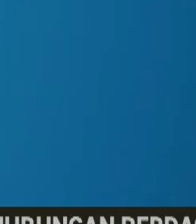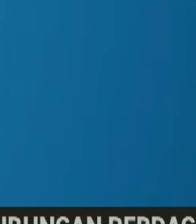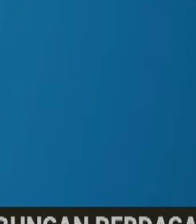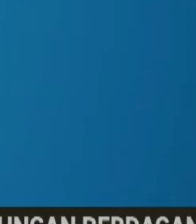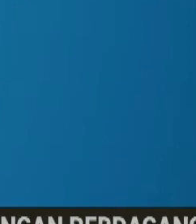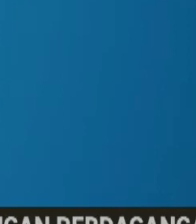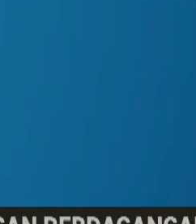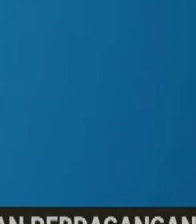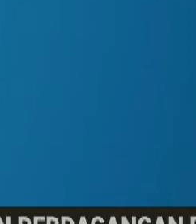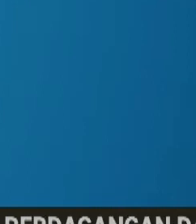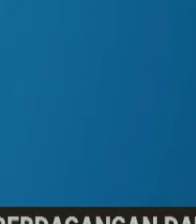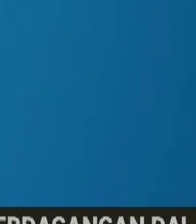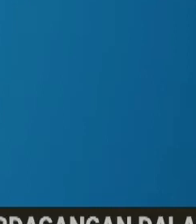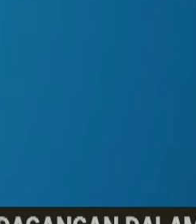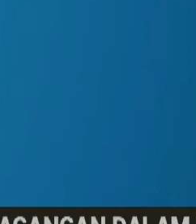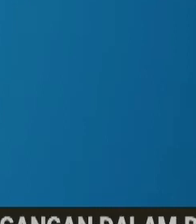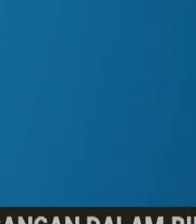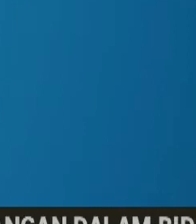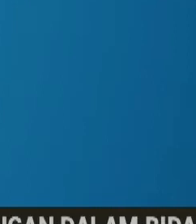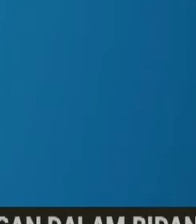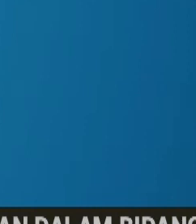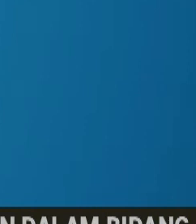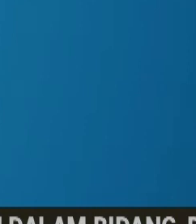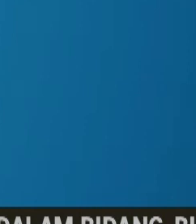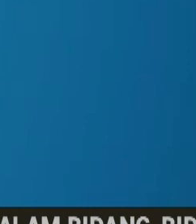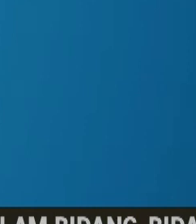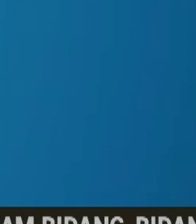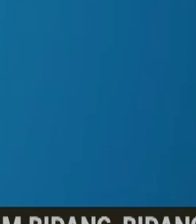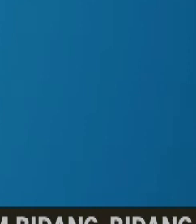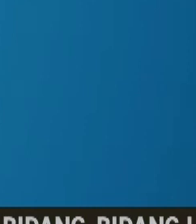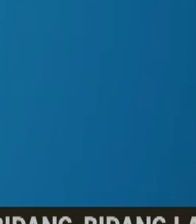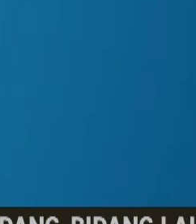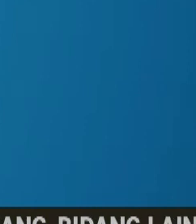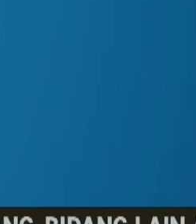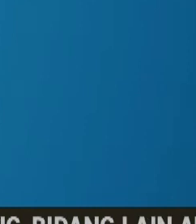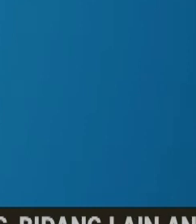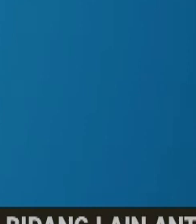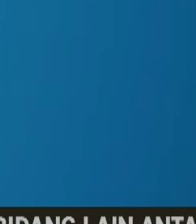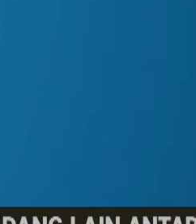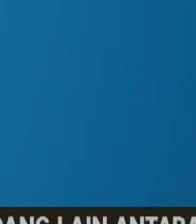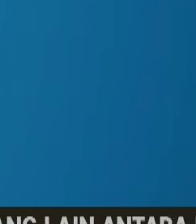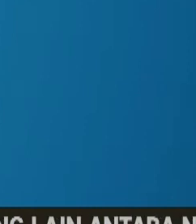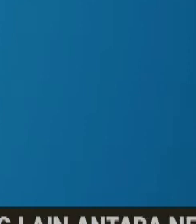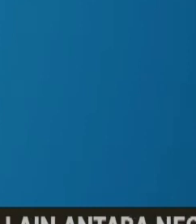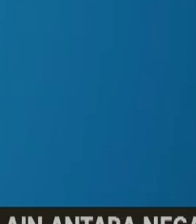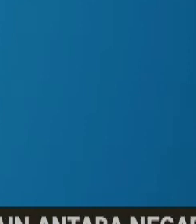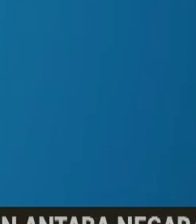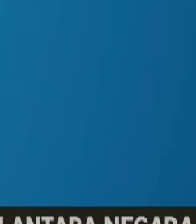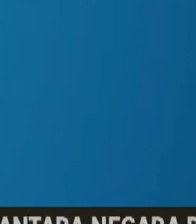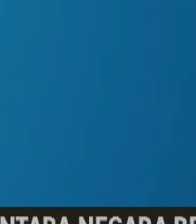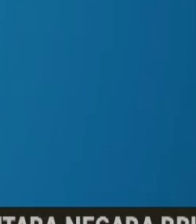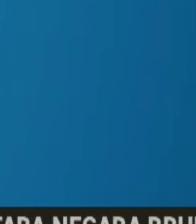bagi daerah Brunei dan Muara akan diadakan di Jami'ah Sri Hassanal Bolkiah, Kampung Kiarung, Masjid Muhammad Jamalul Alam Kuala